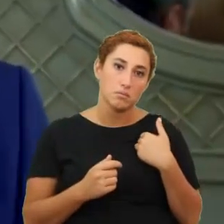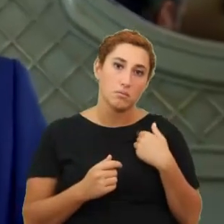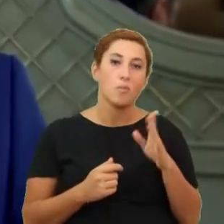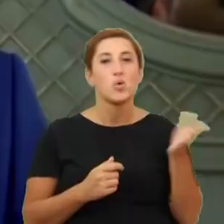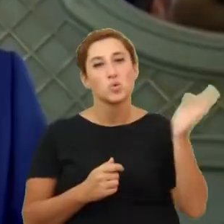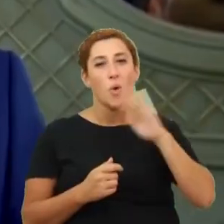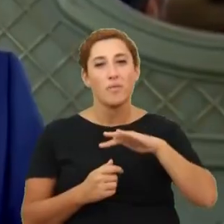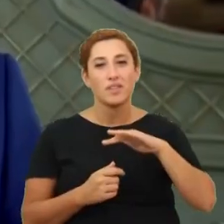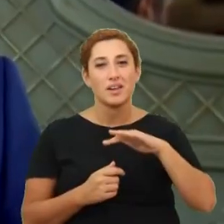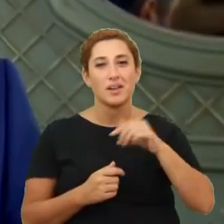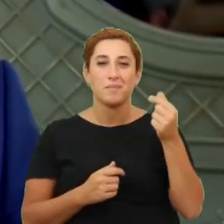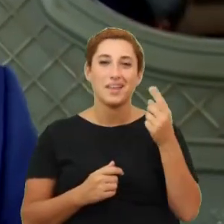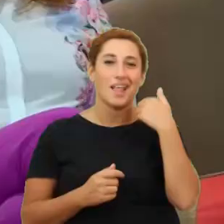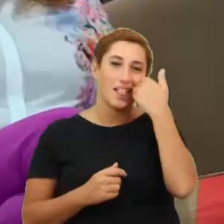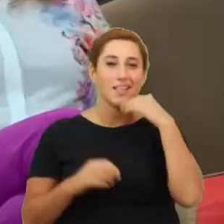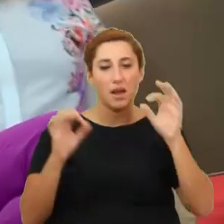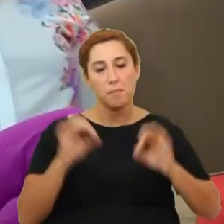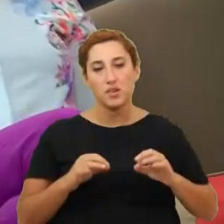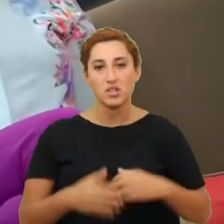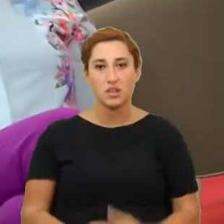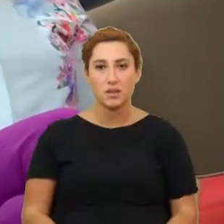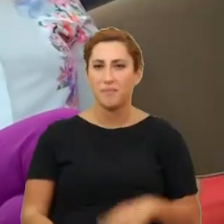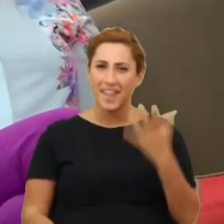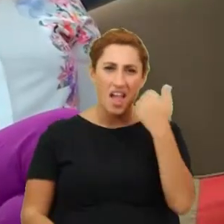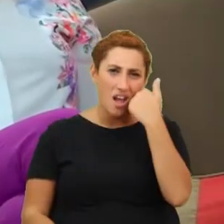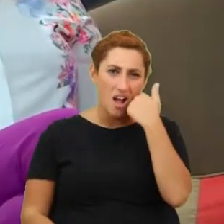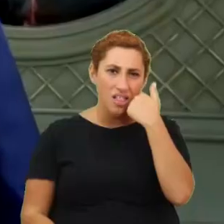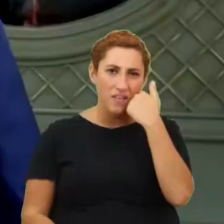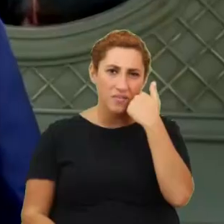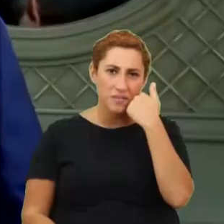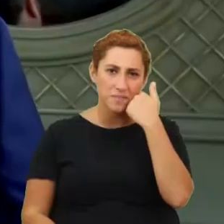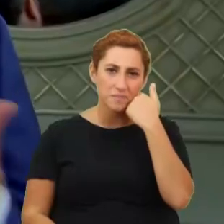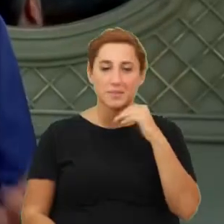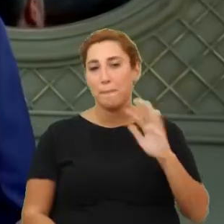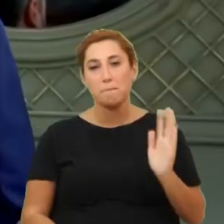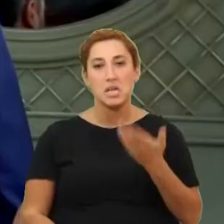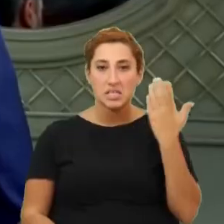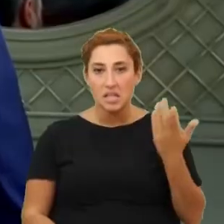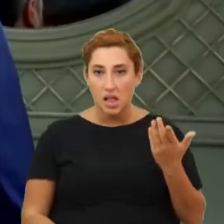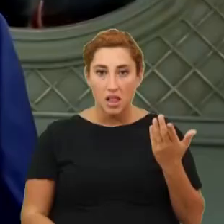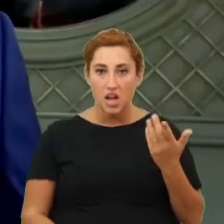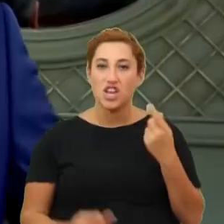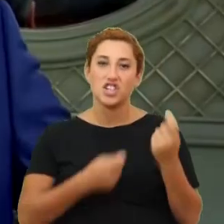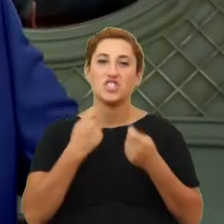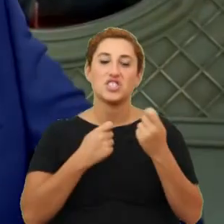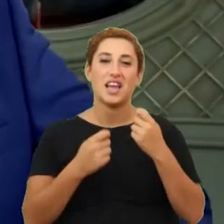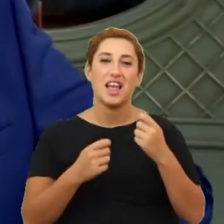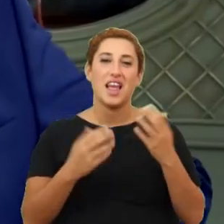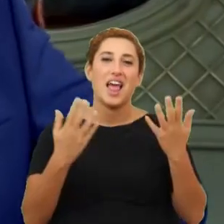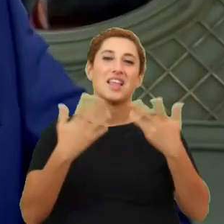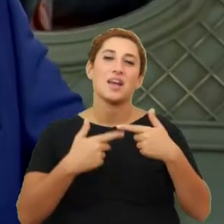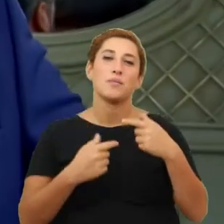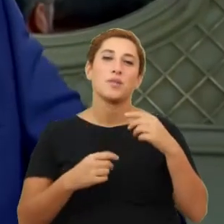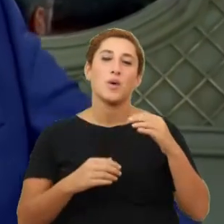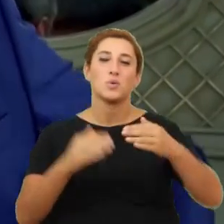Ama sonra bir takım yalanlar başladı. Ne yalanları? Mesela... Şirketin hesabından üstü